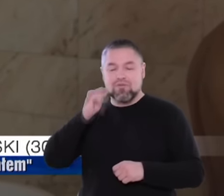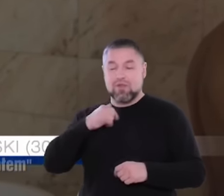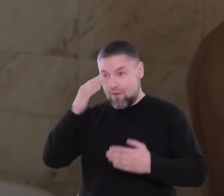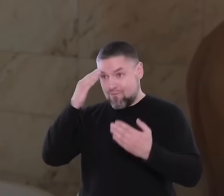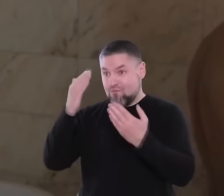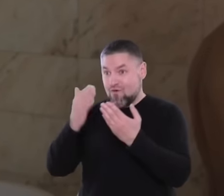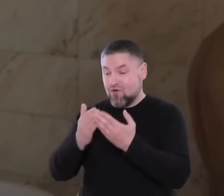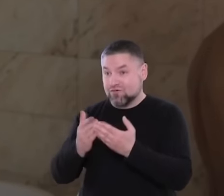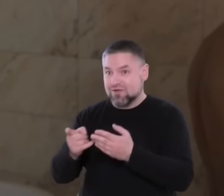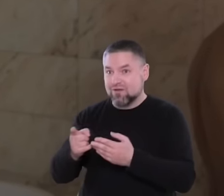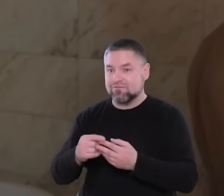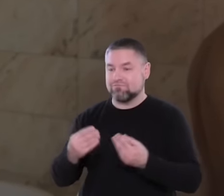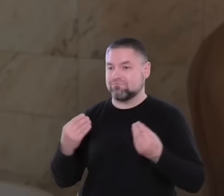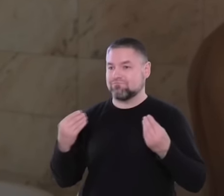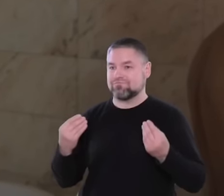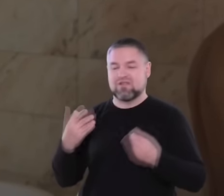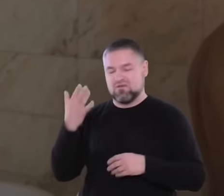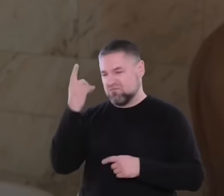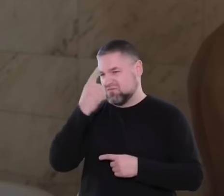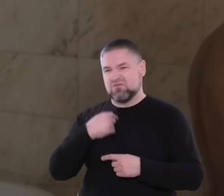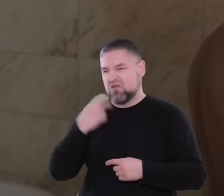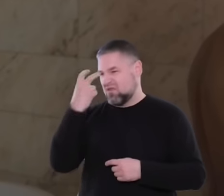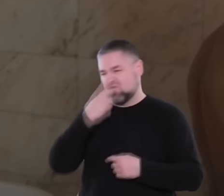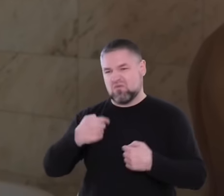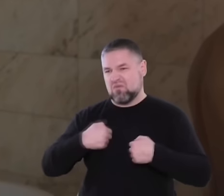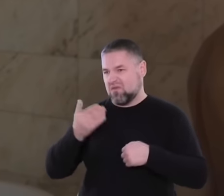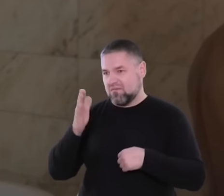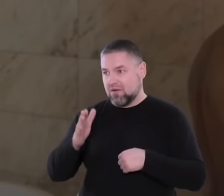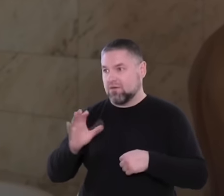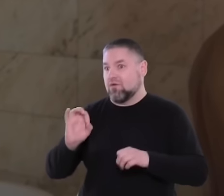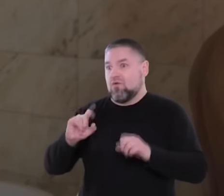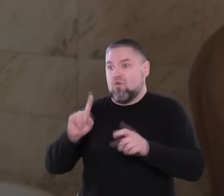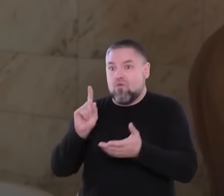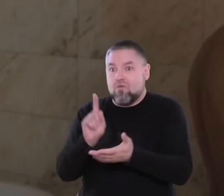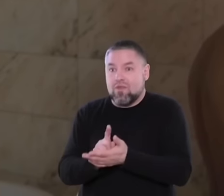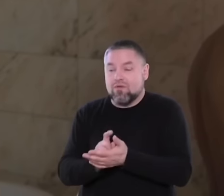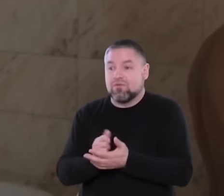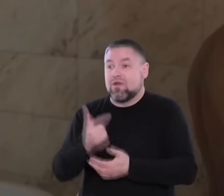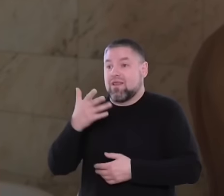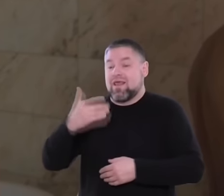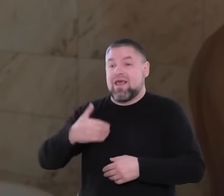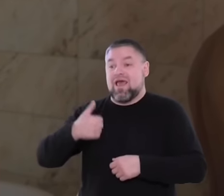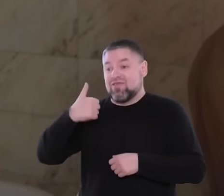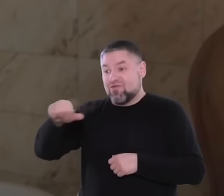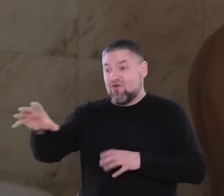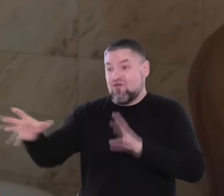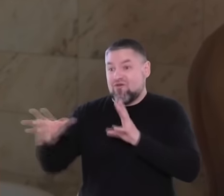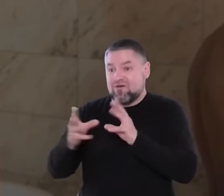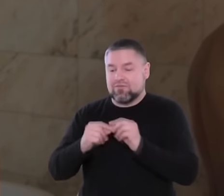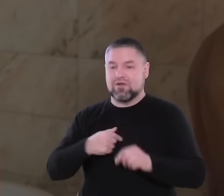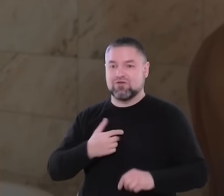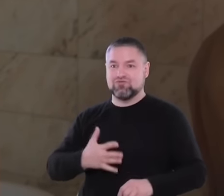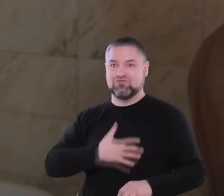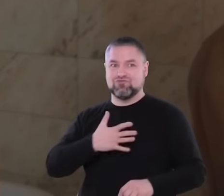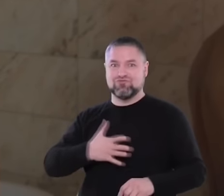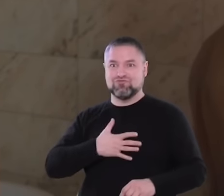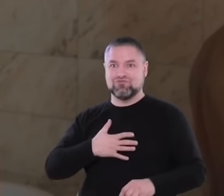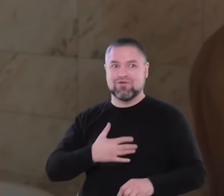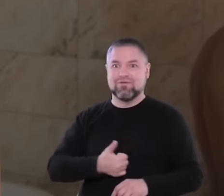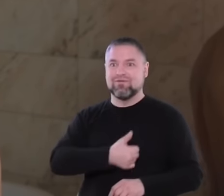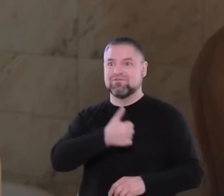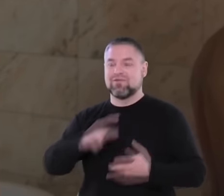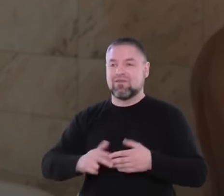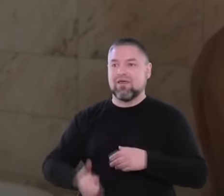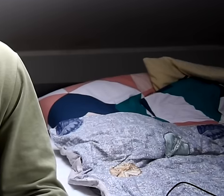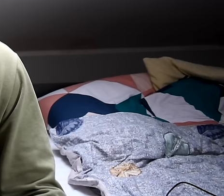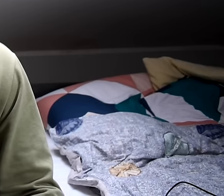ją poznałem, to nie wierzyłem, że ona się mną zainteresuje, ale stało się. Jesteśmy razem od kilku tygodni, a ja czuję, że jestem z dnia na dzień